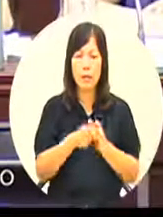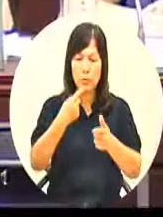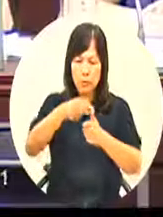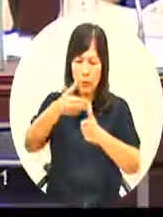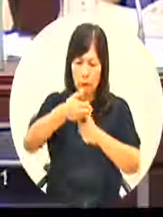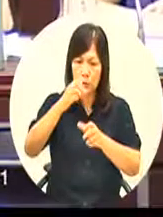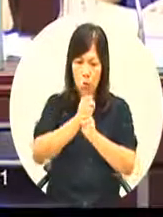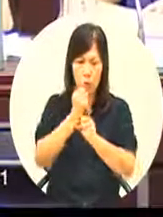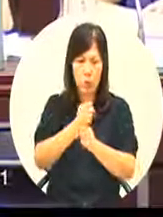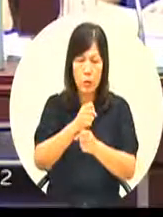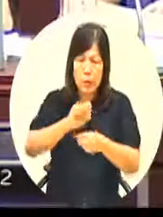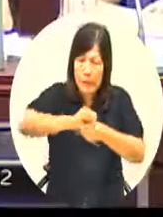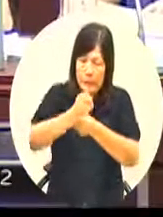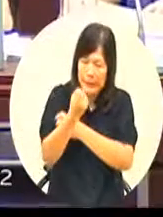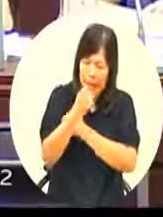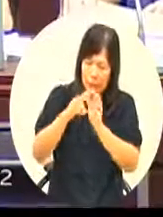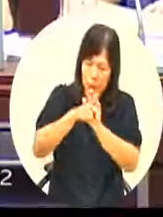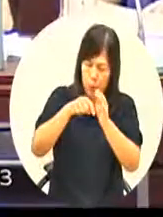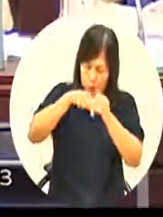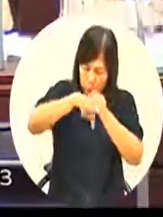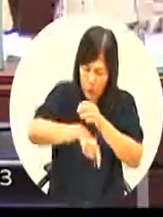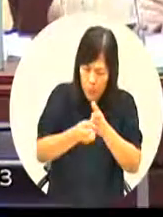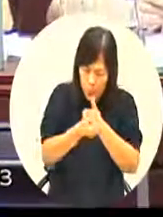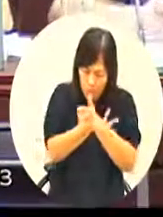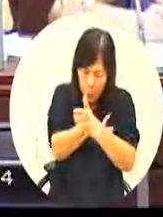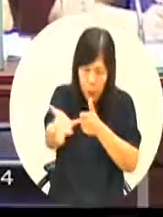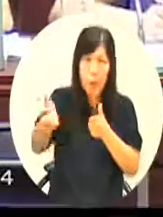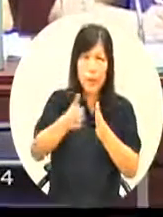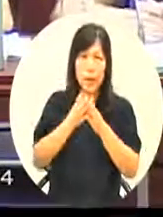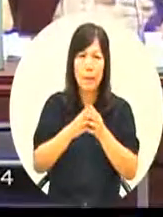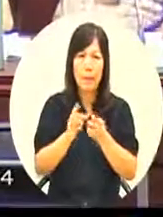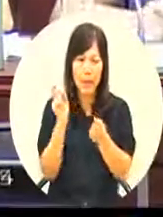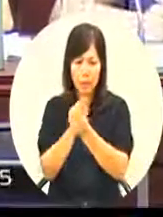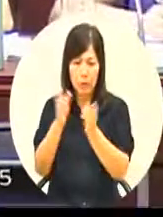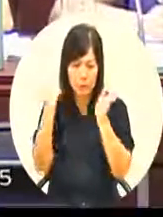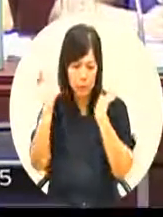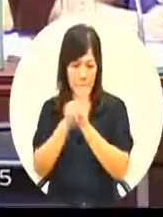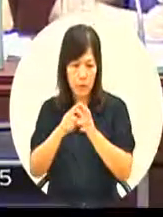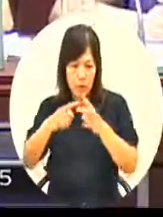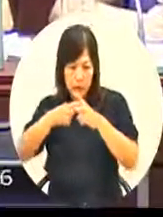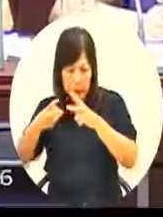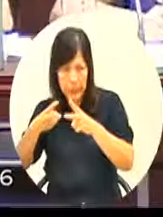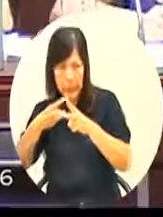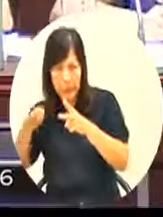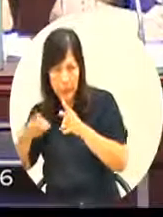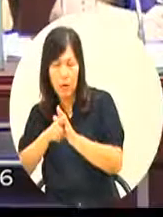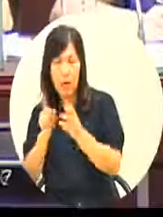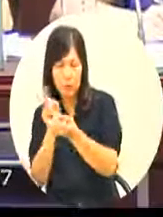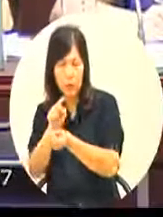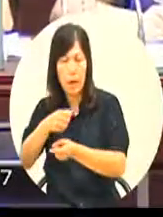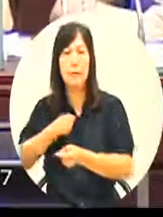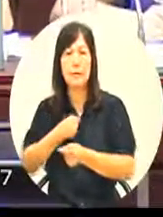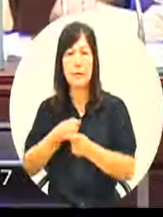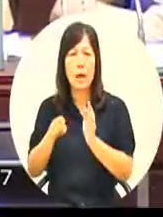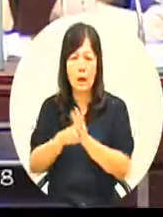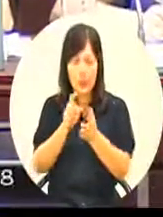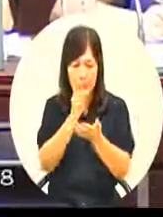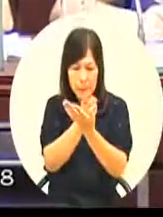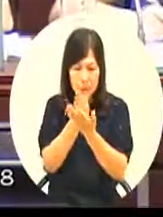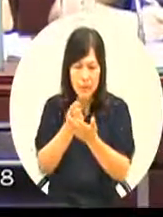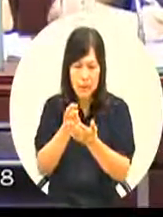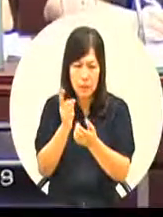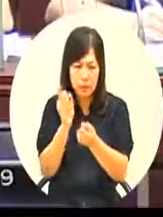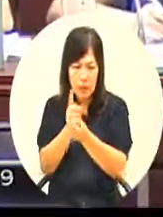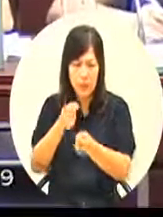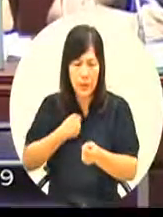工作要更加的深化跟往下延伸。小学生一年级可能就要理解，然后我们要让他们知道吃了每一种，刚刚议员提